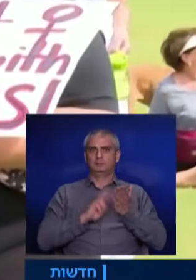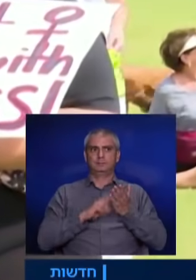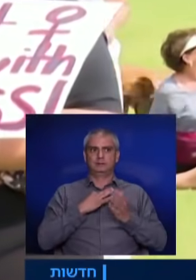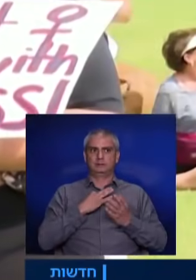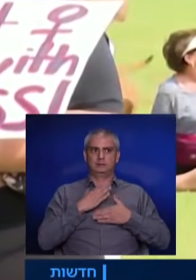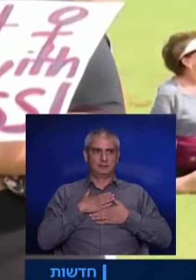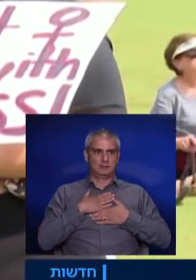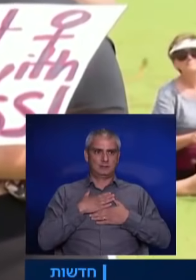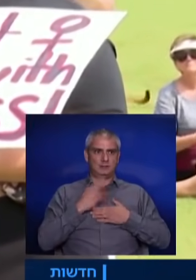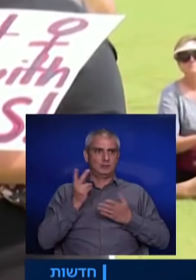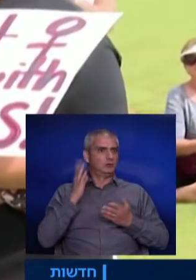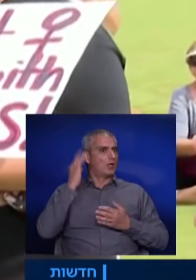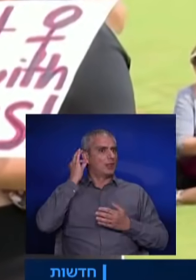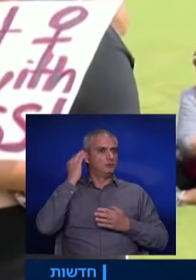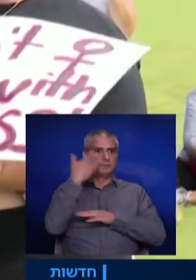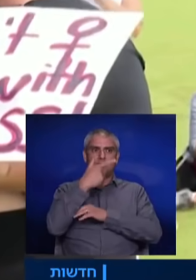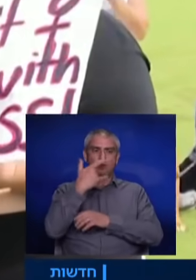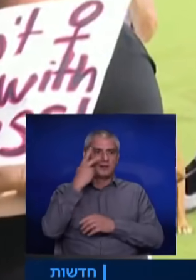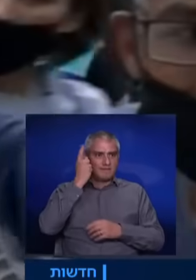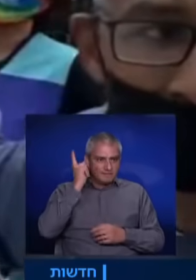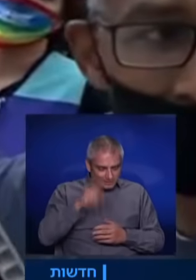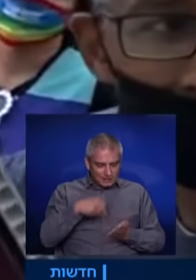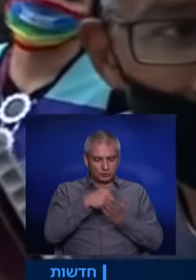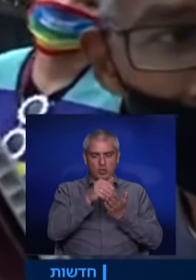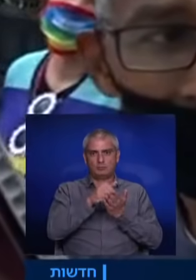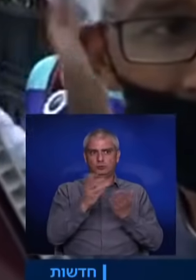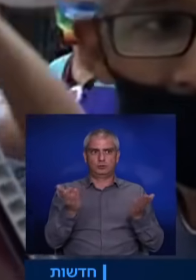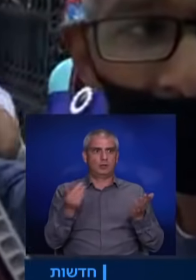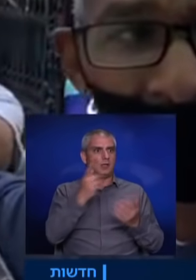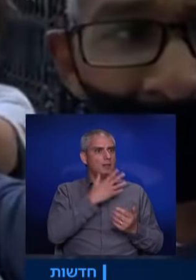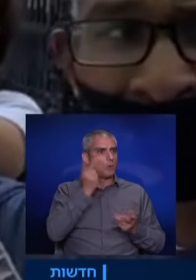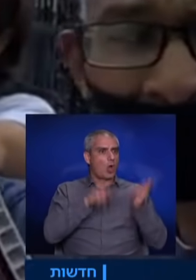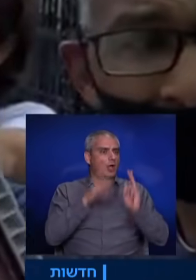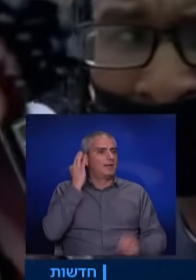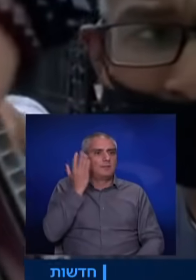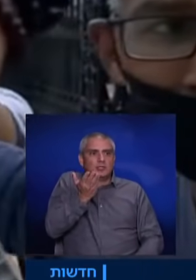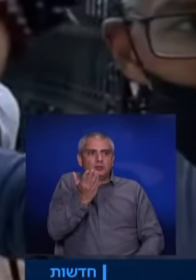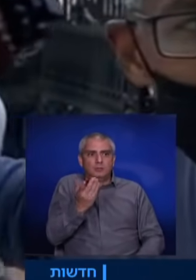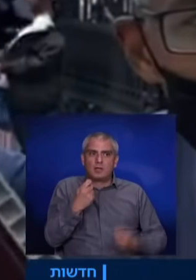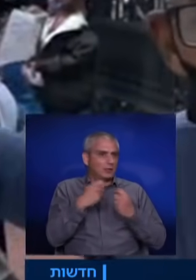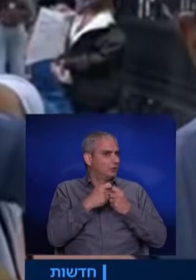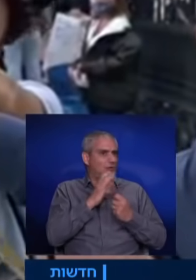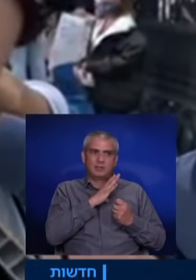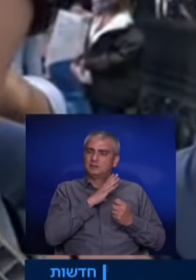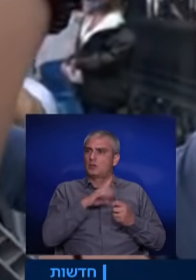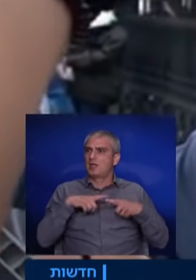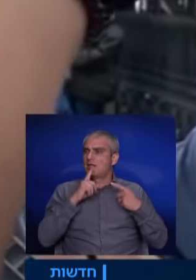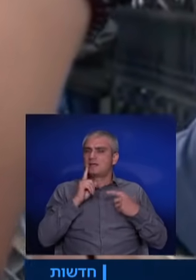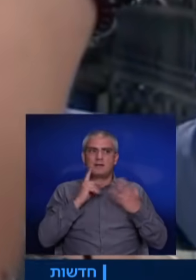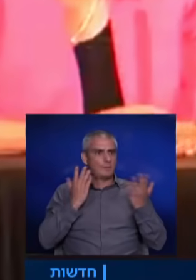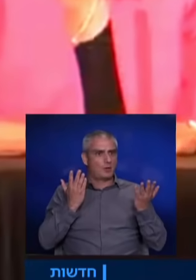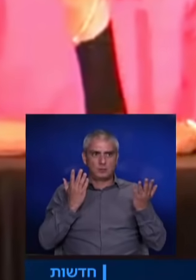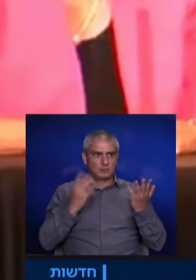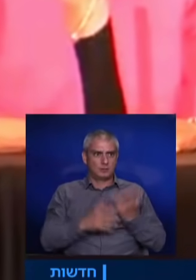fundamental right that women in this country have had and should have. You are killing women. Have nothing to do with the mother's life